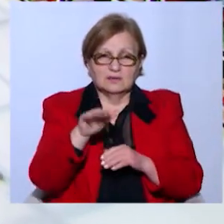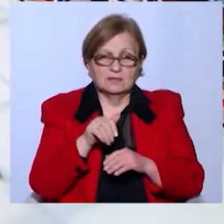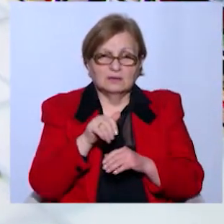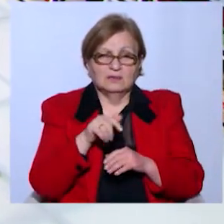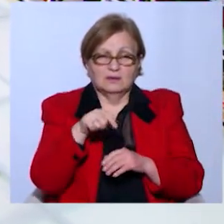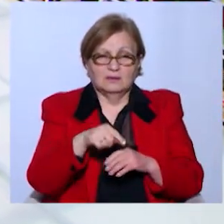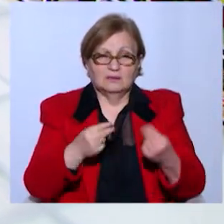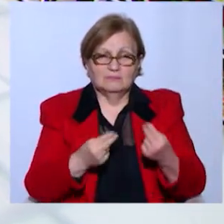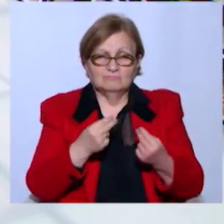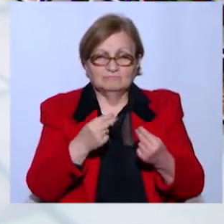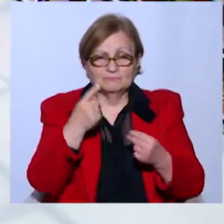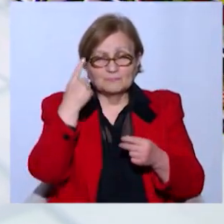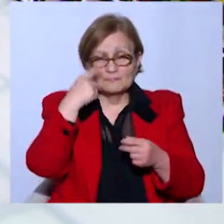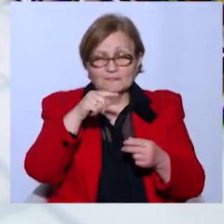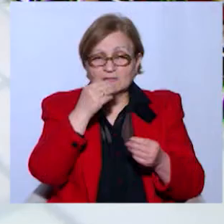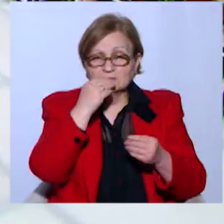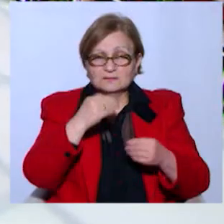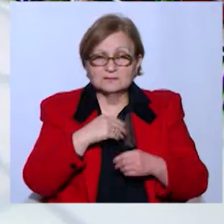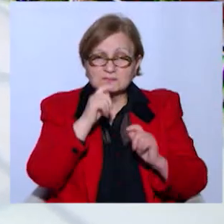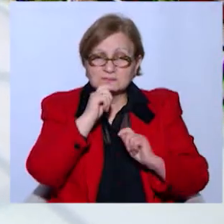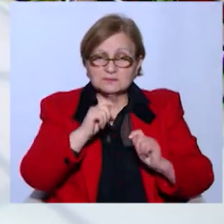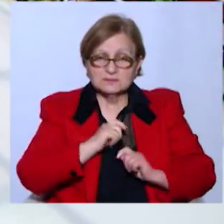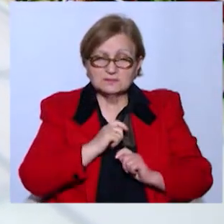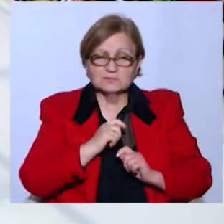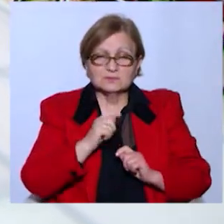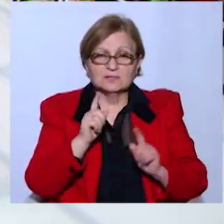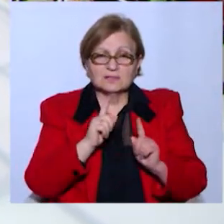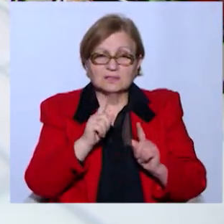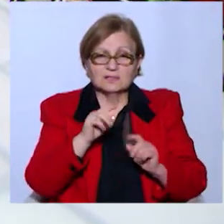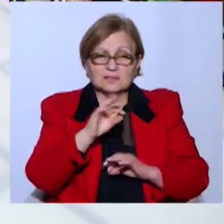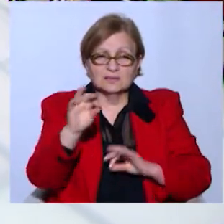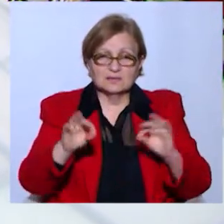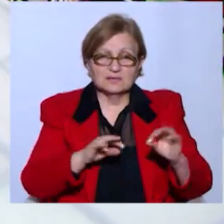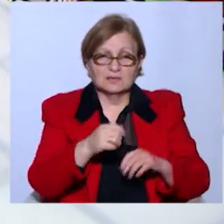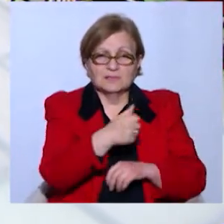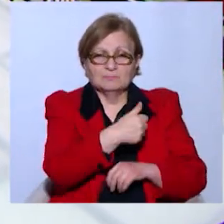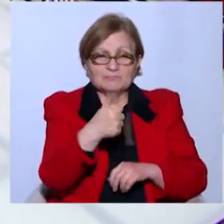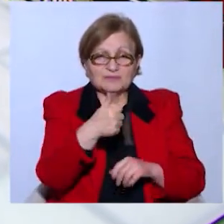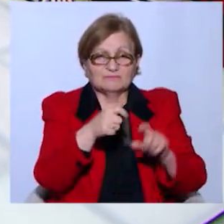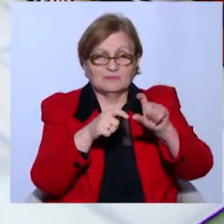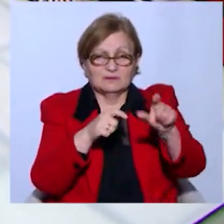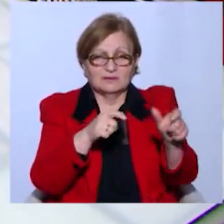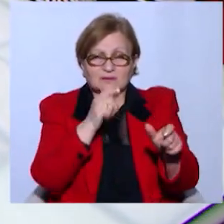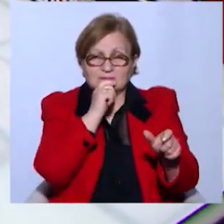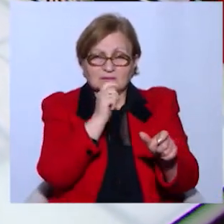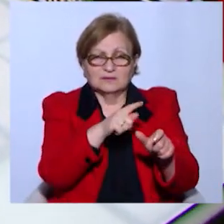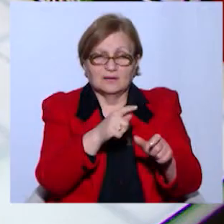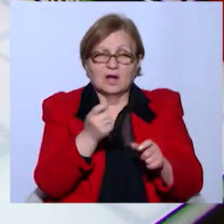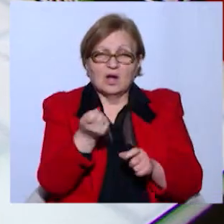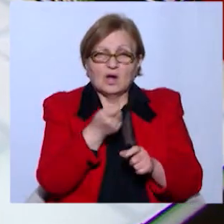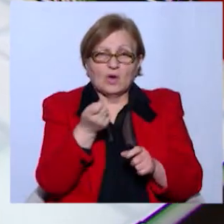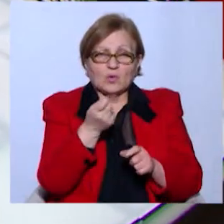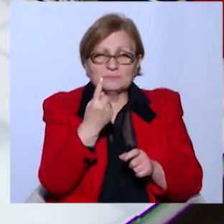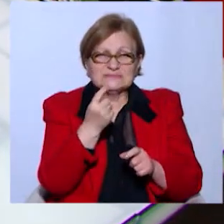თამაშის გამოგონებისთვის საჩუქარი ასეთნაირად, რომ ჭადრაკის პირველი უჯრისათვის ეჩუქებინათ ხორბლის ერთი